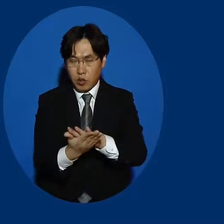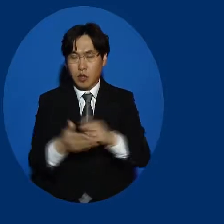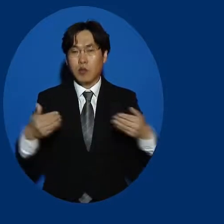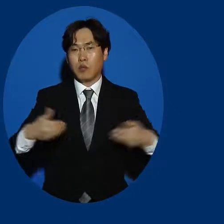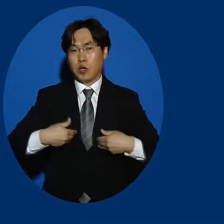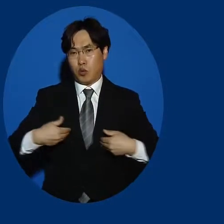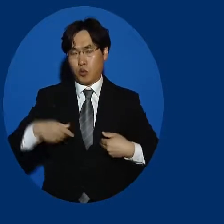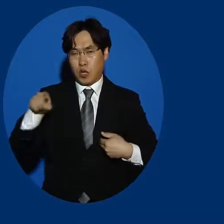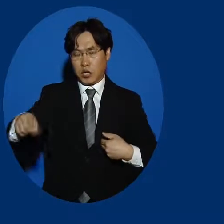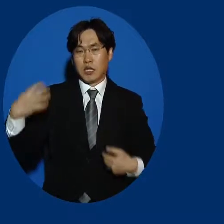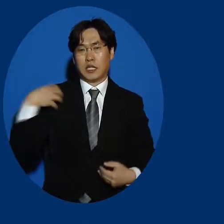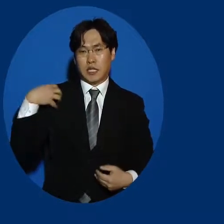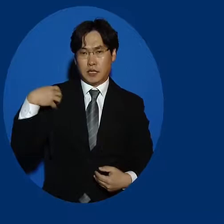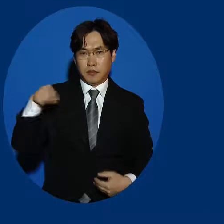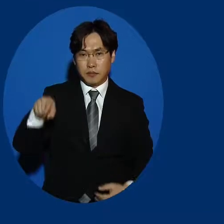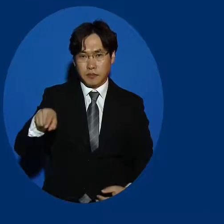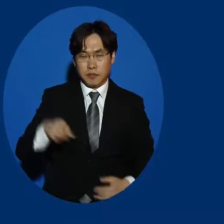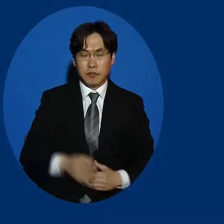것입니다.